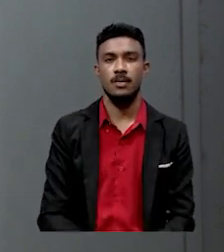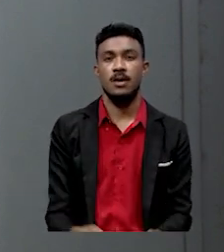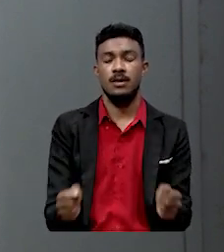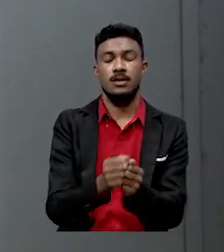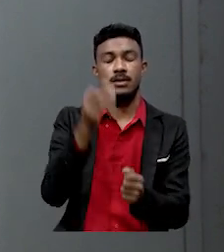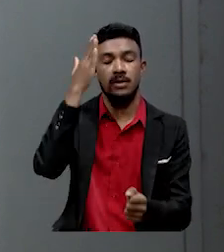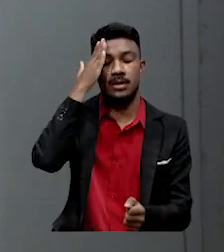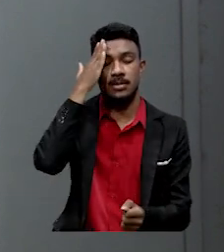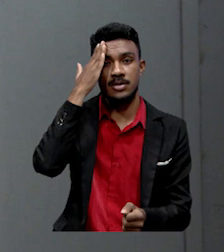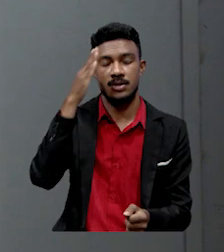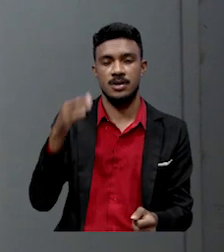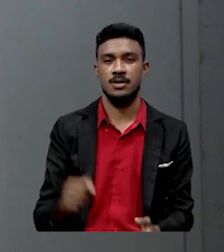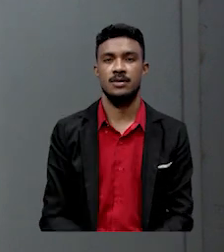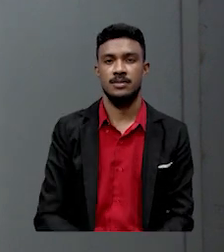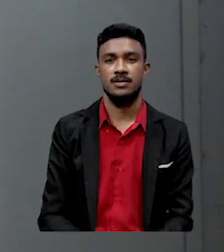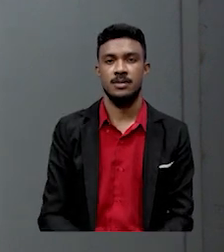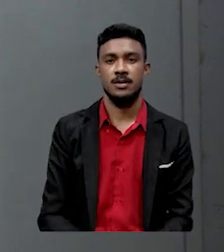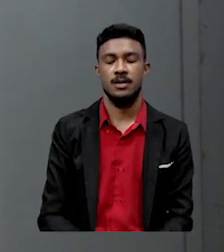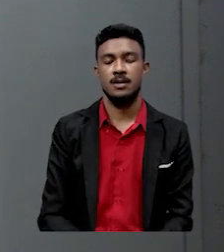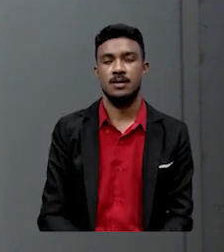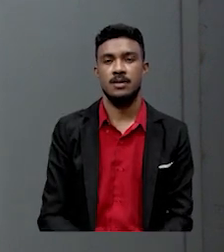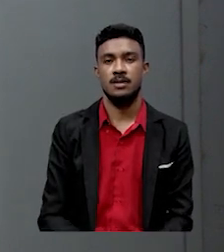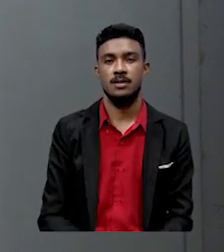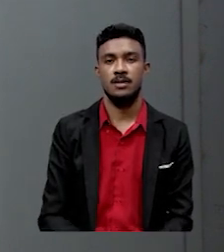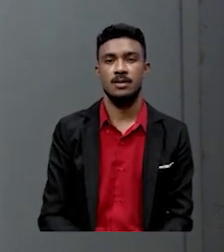reconhecemos kata in termos de